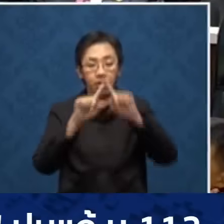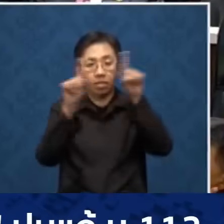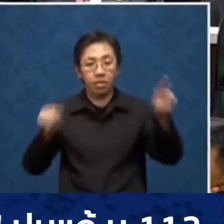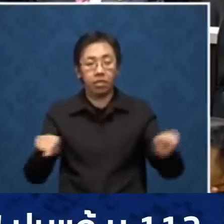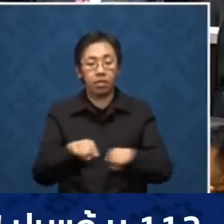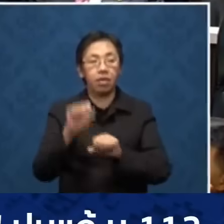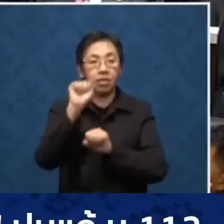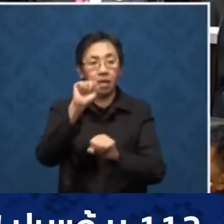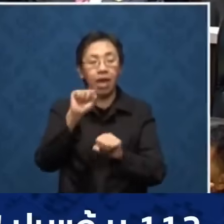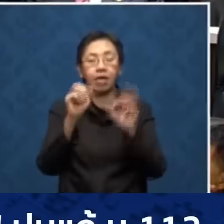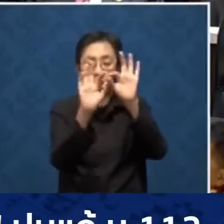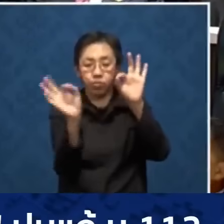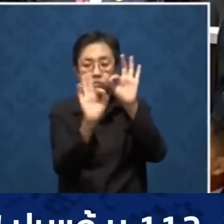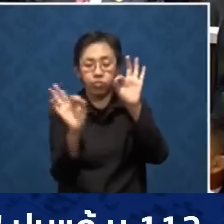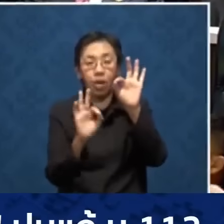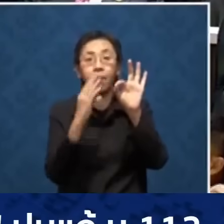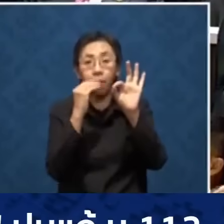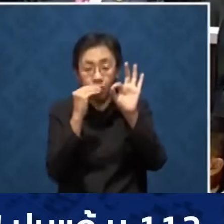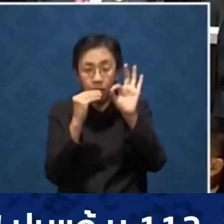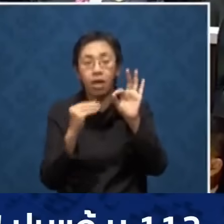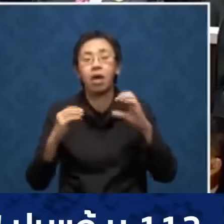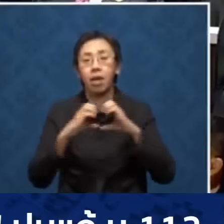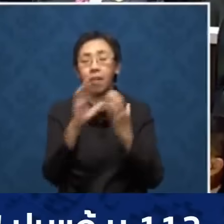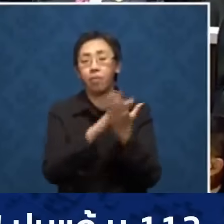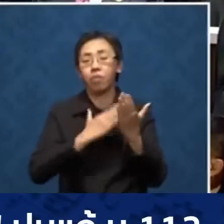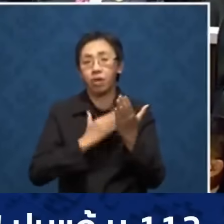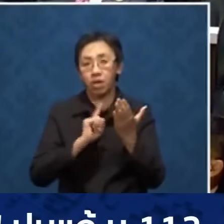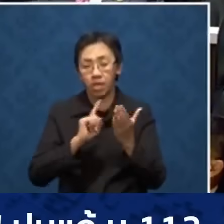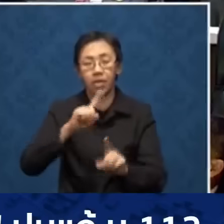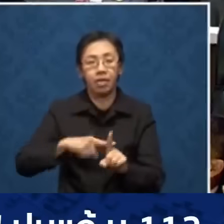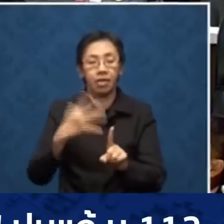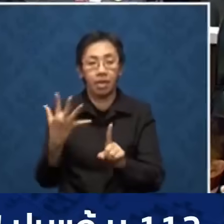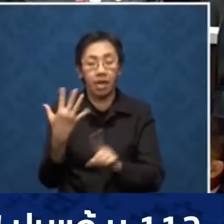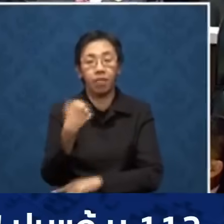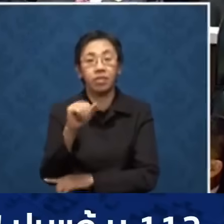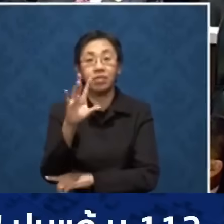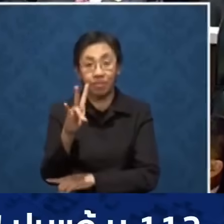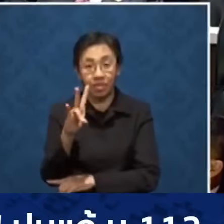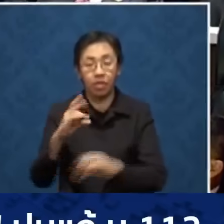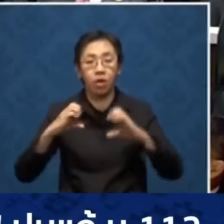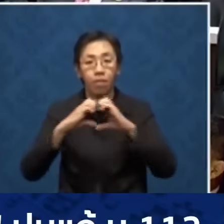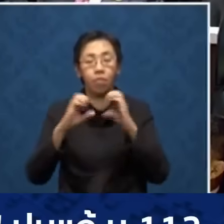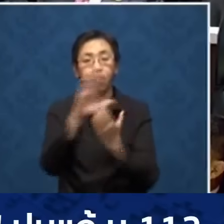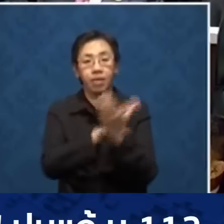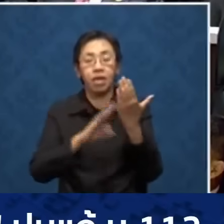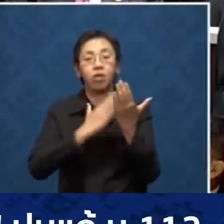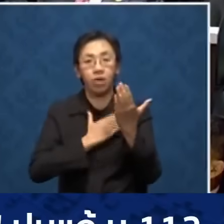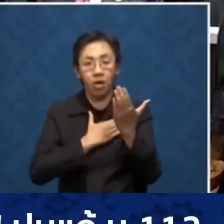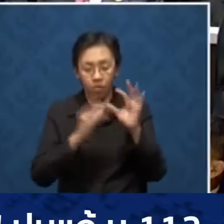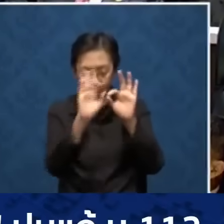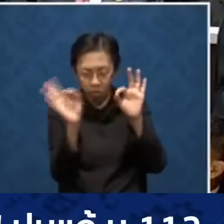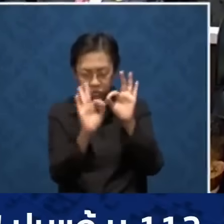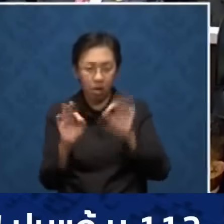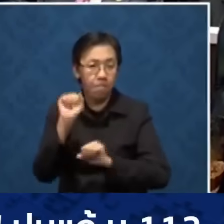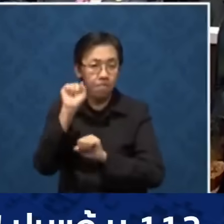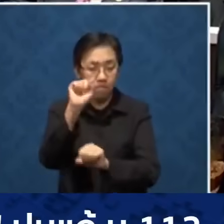โดยย้ำนะครับว่าจุดยืนของพรรคภูมิใจไทยที่ได้ประกาศมาโดยตลอดอย่างเป็นทางการไปแล้วนั่นก็คือคัดค้านการแก้ไขก